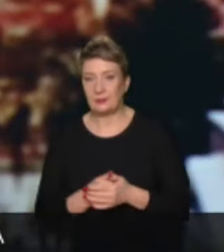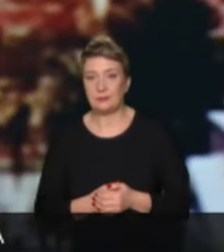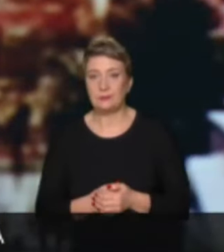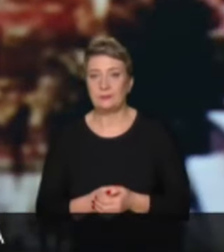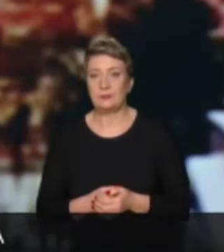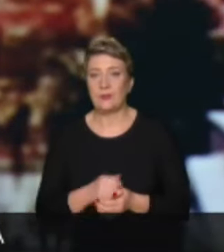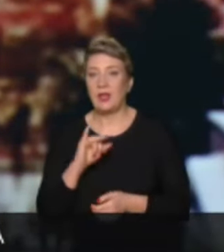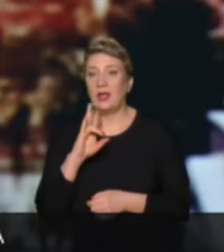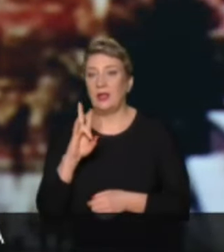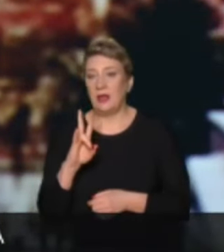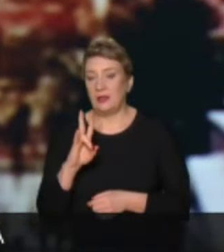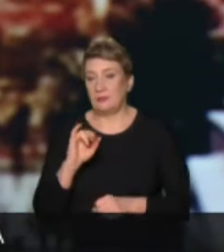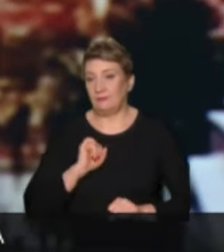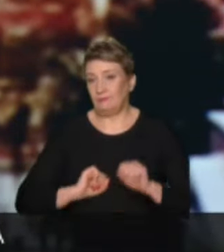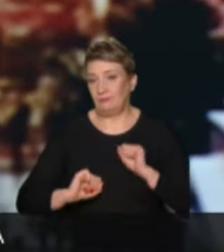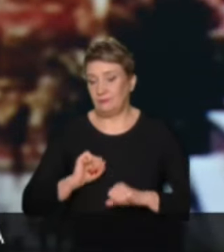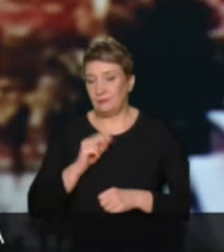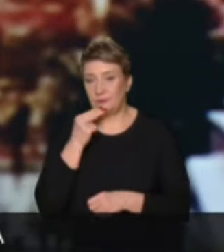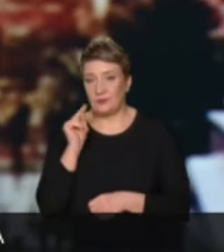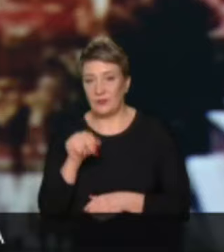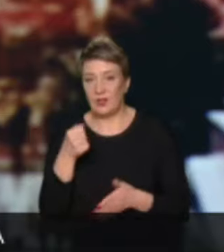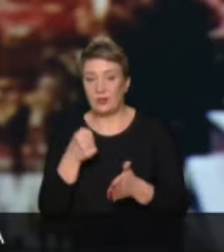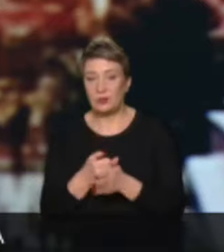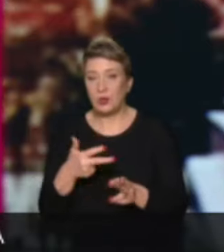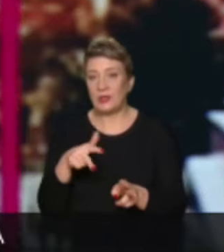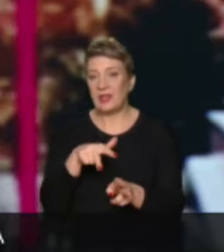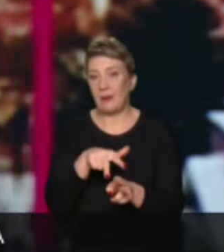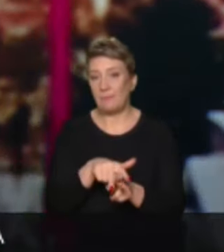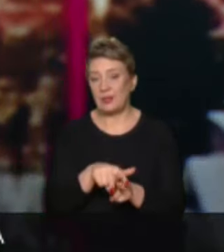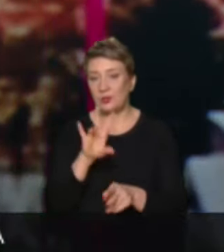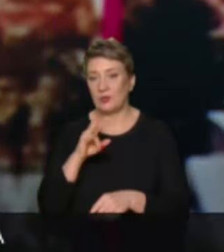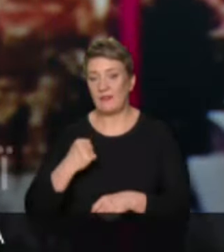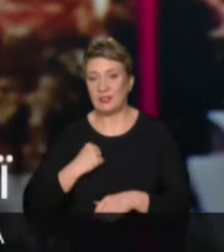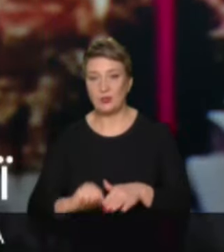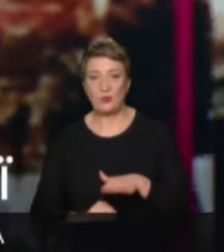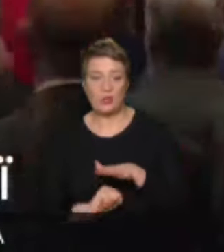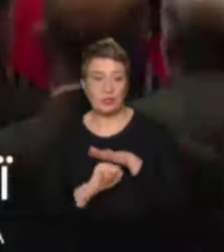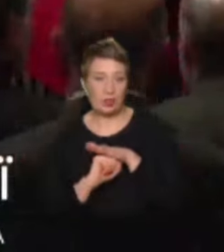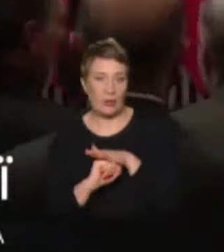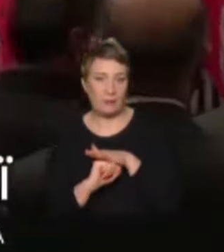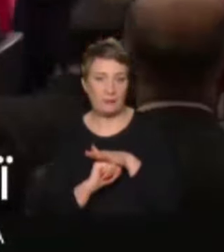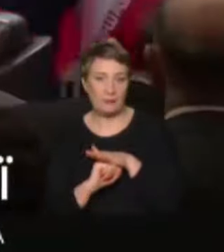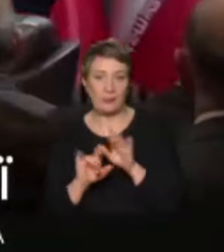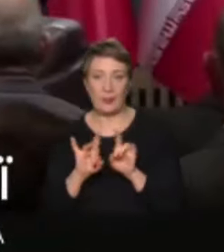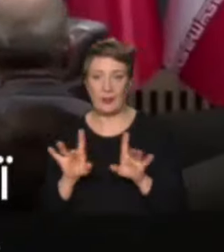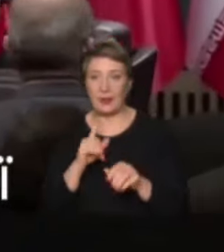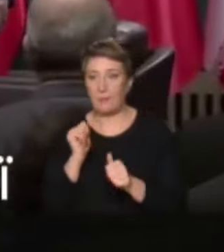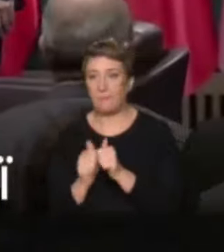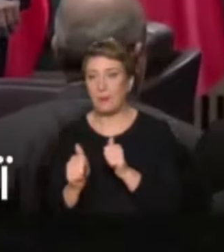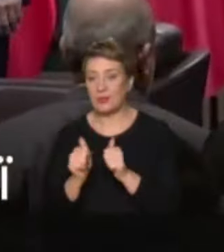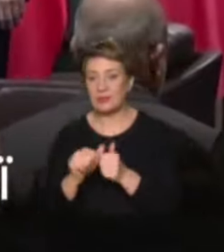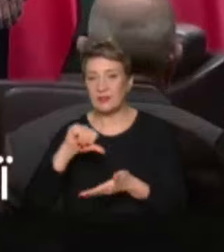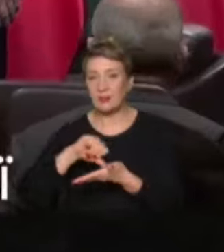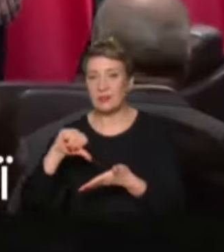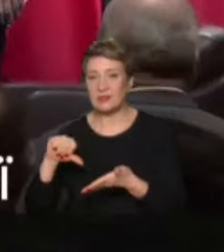Іран заперечує свою причетність до нападу на військову базу США в Йорданії. Про це повідомило постійне представництво країни при ООН. Цей напад